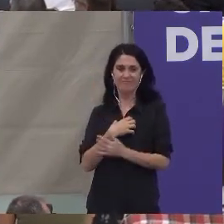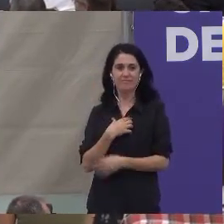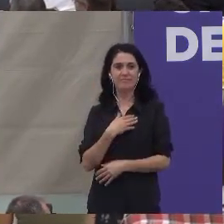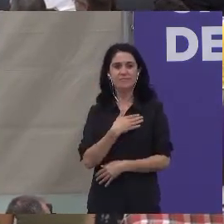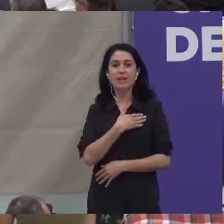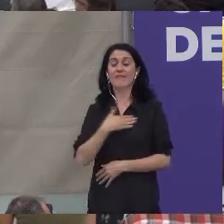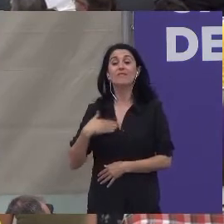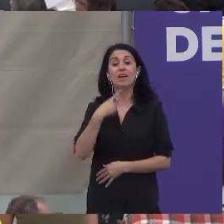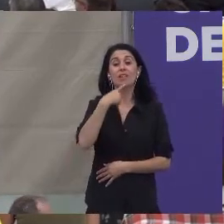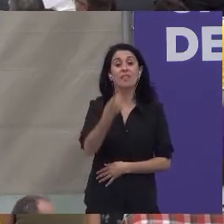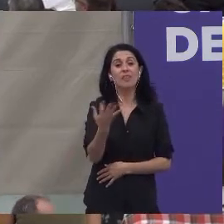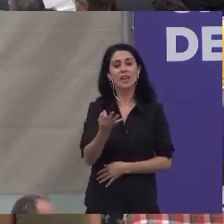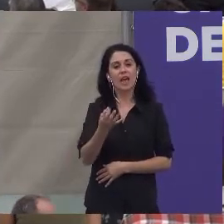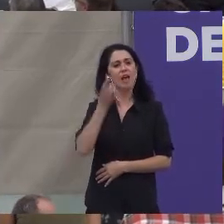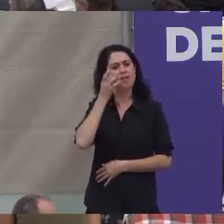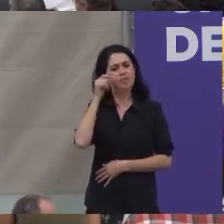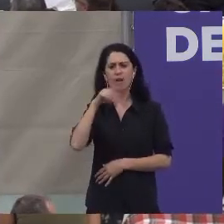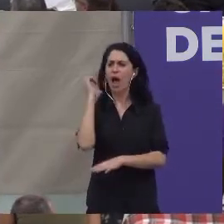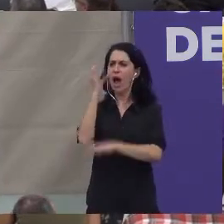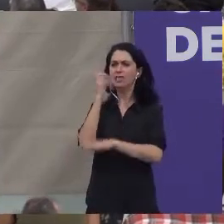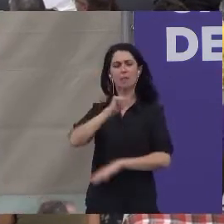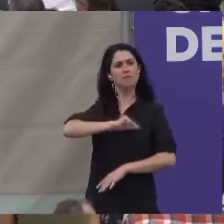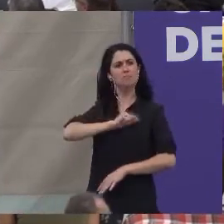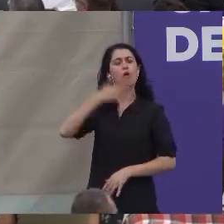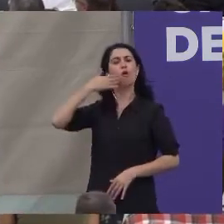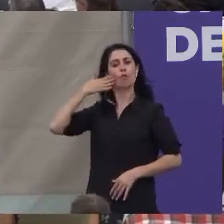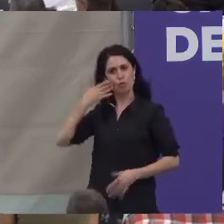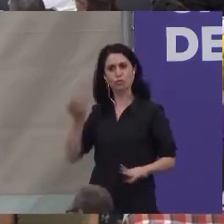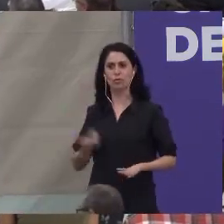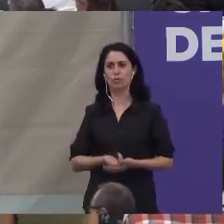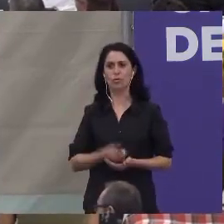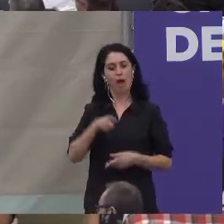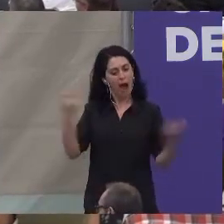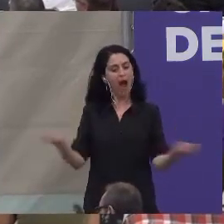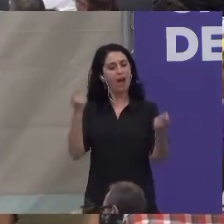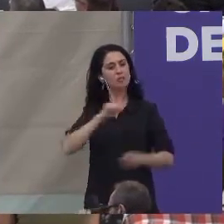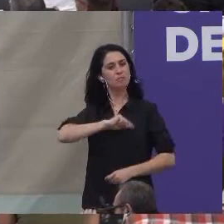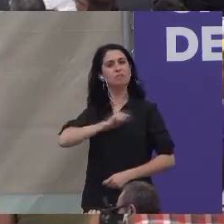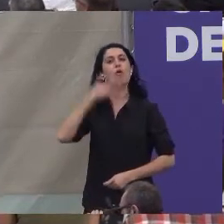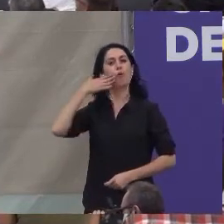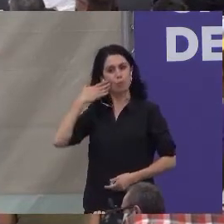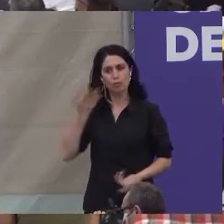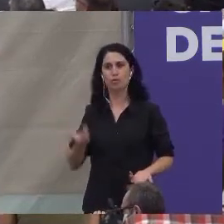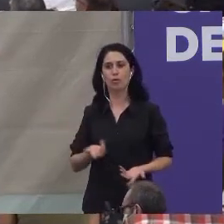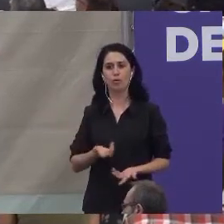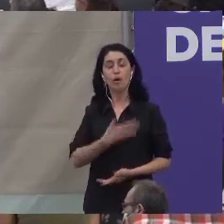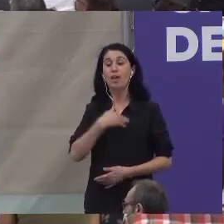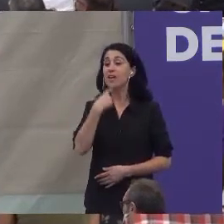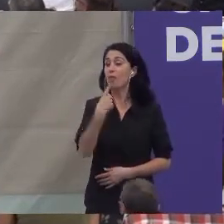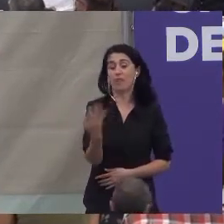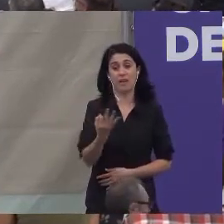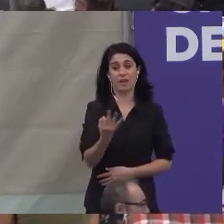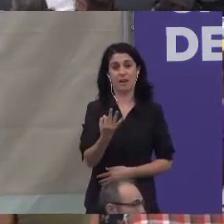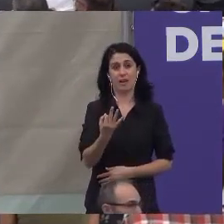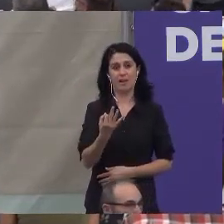Volia dir-vos que estava orgullós d'aquesta assemblea, que estava orgullós d'aquest acte. Volia dir-vos que sempre he